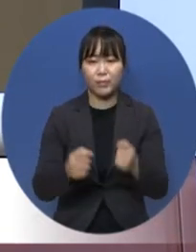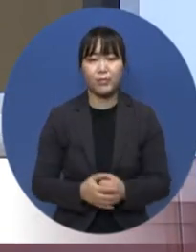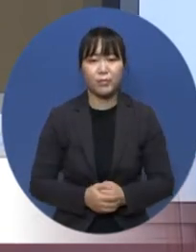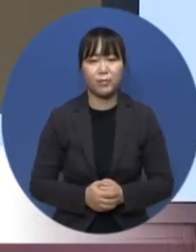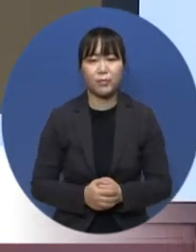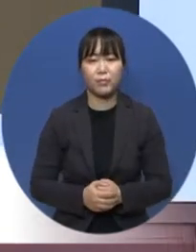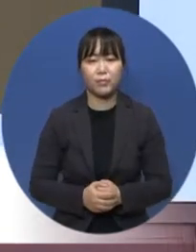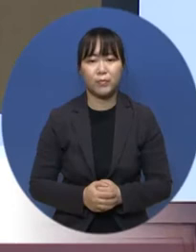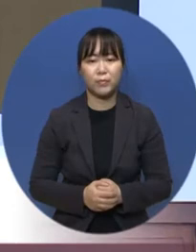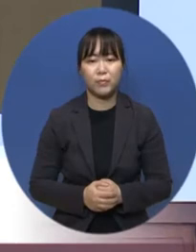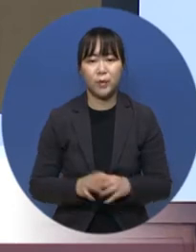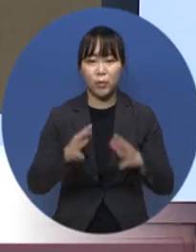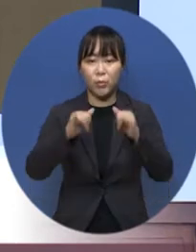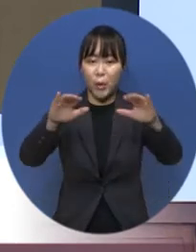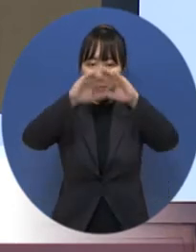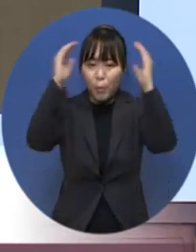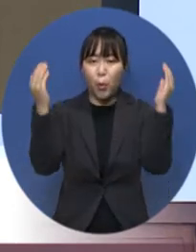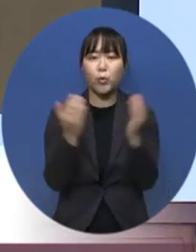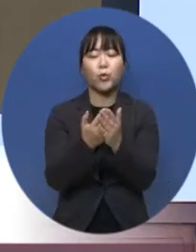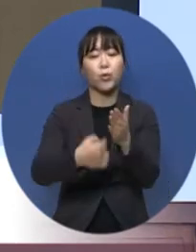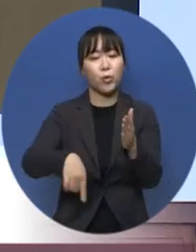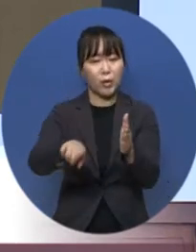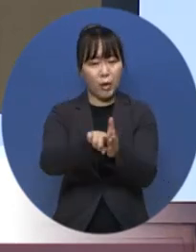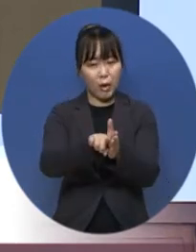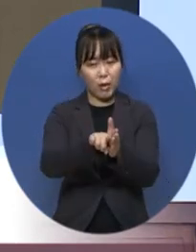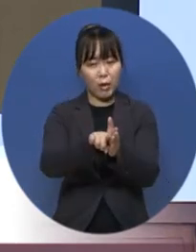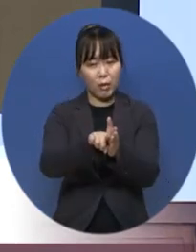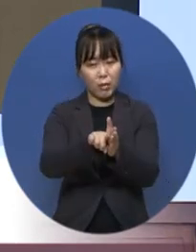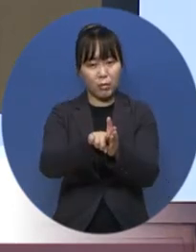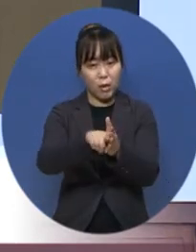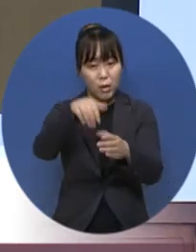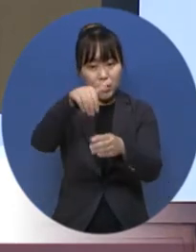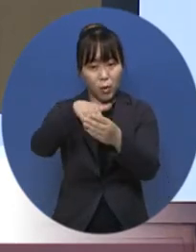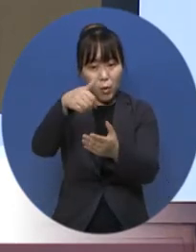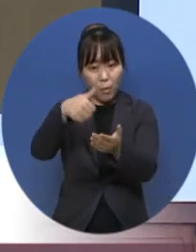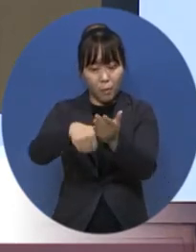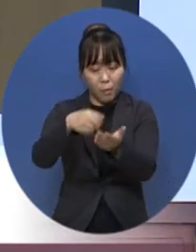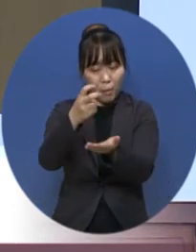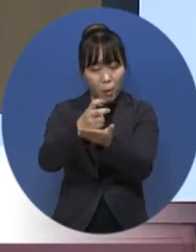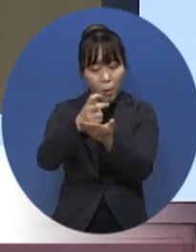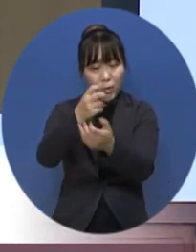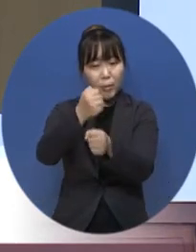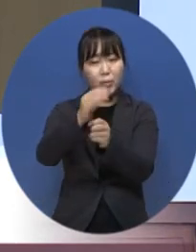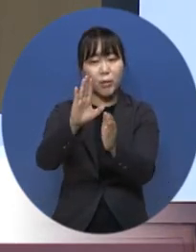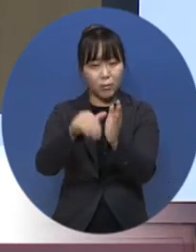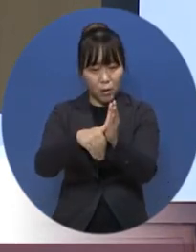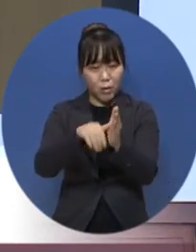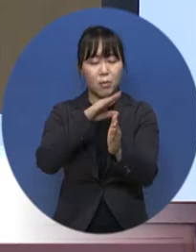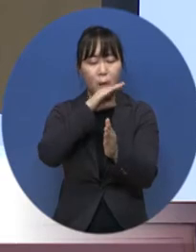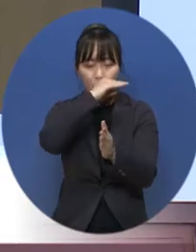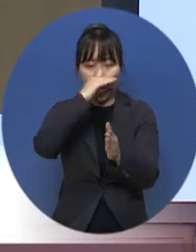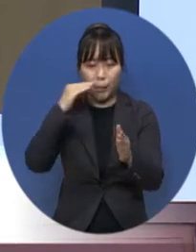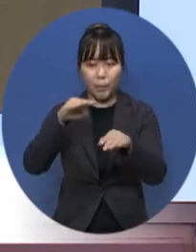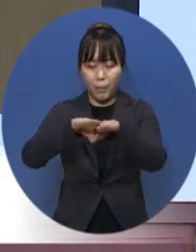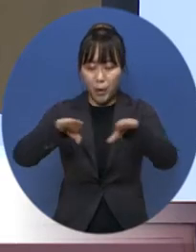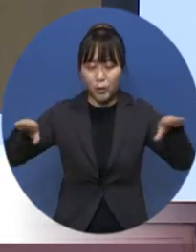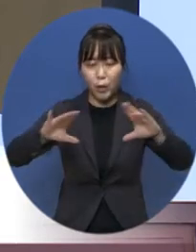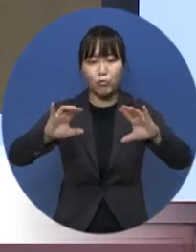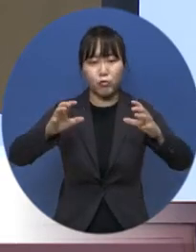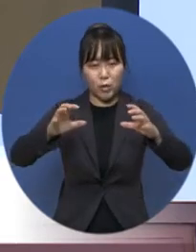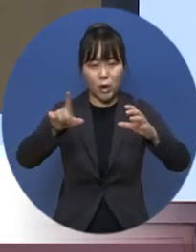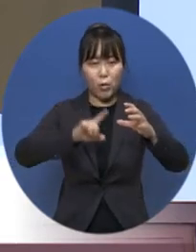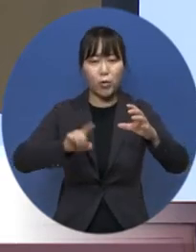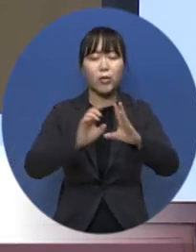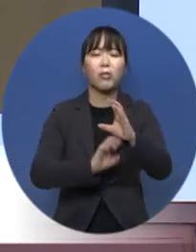상황입니다. 국민 모두를 위한 공직선거법이 만들어질 때 그때 제대로 된 평등한 국가로 이제